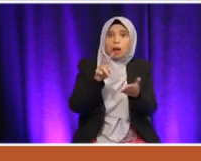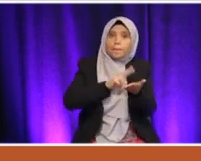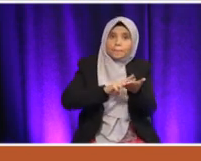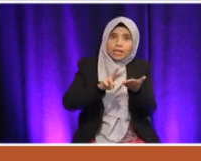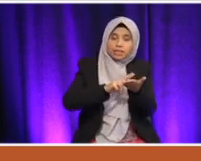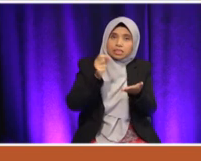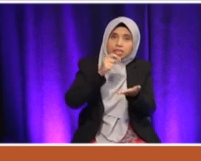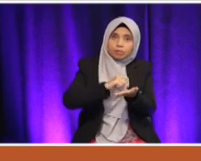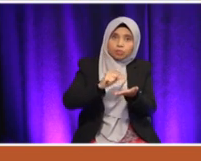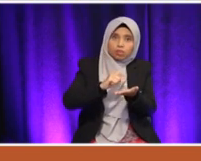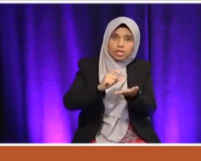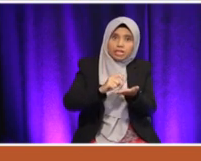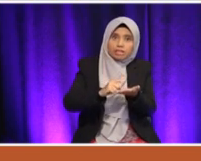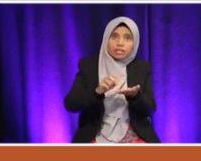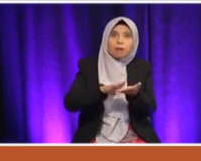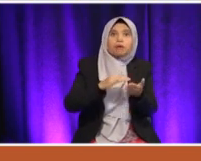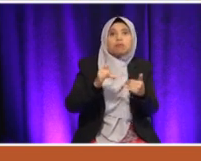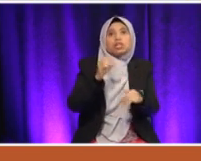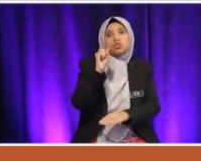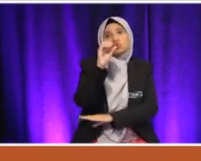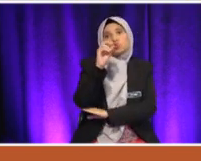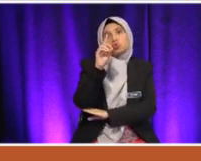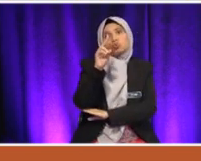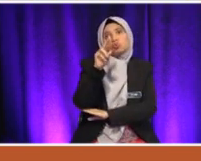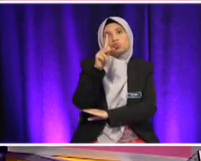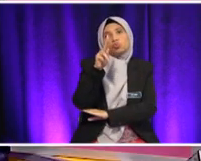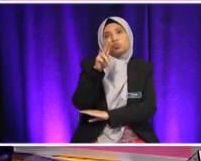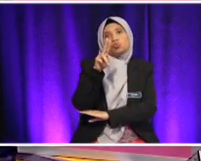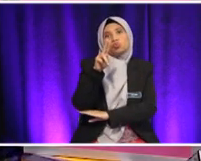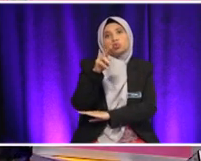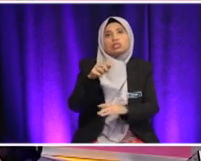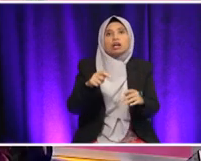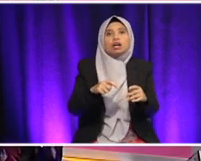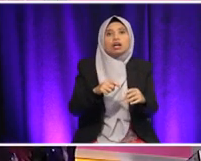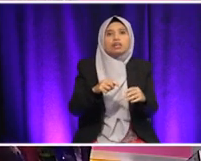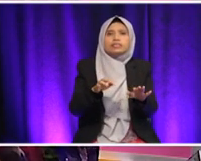menulis bermain Sudoku teka-teki dan sebagainya